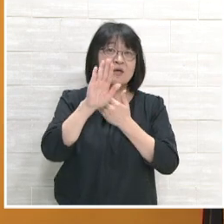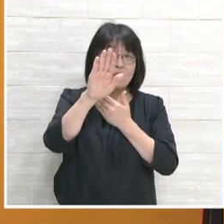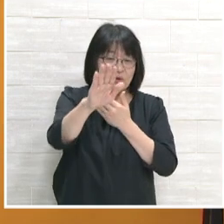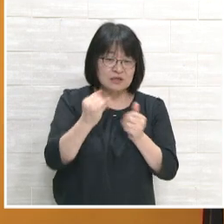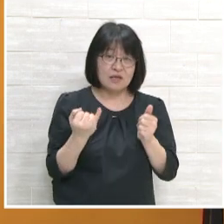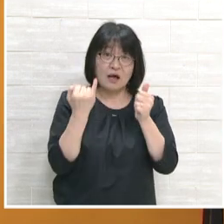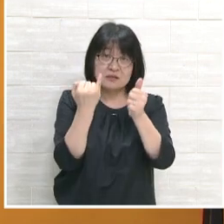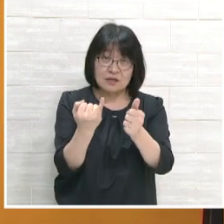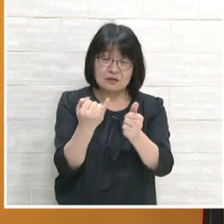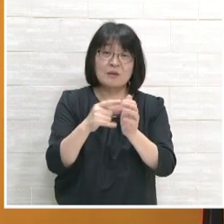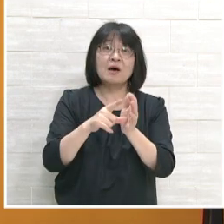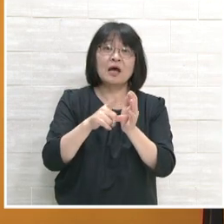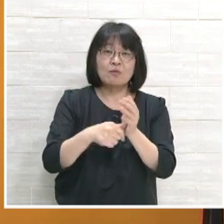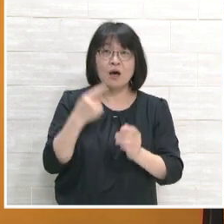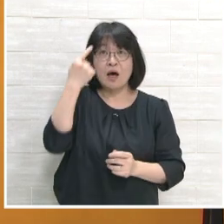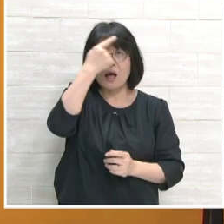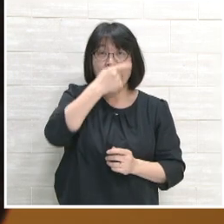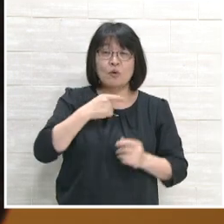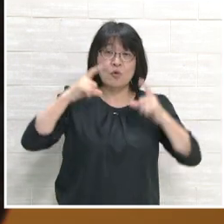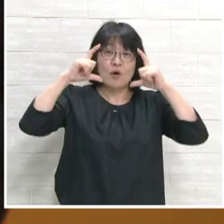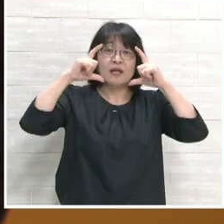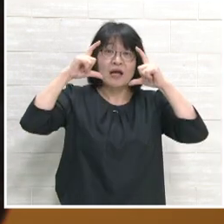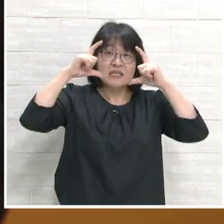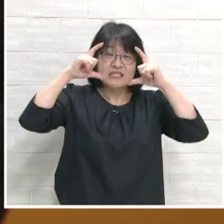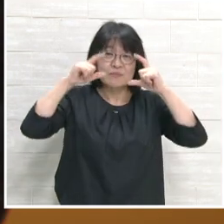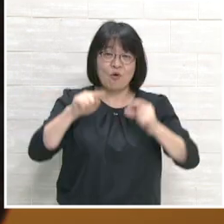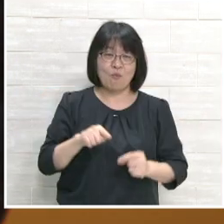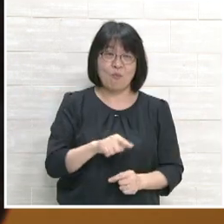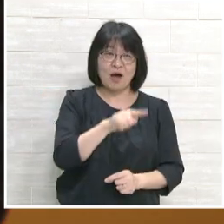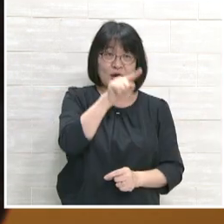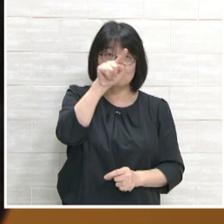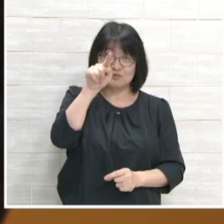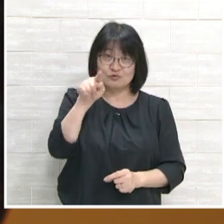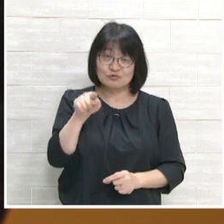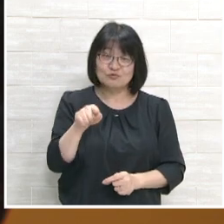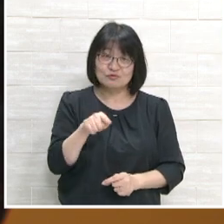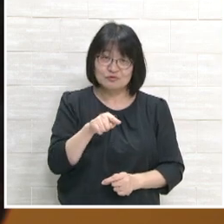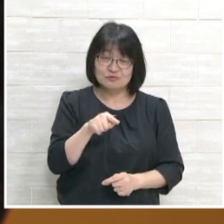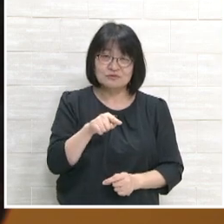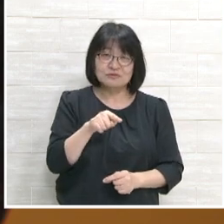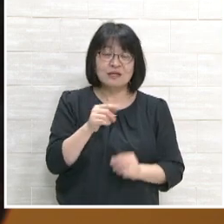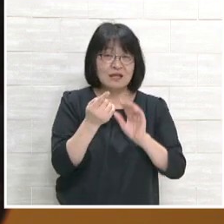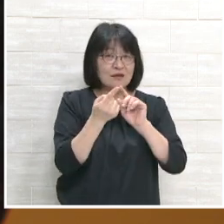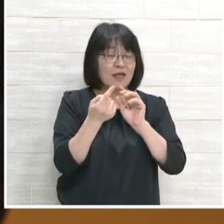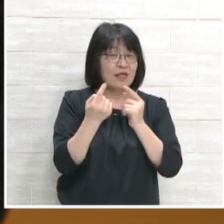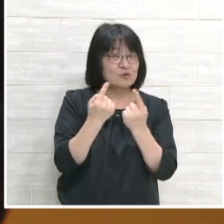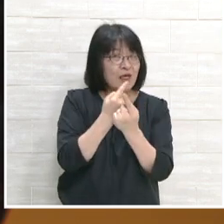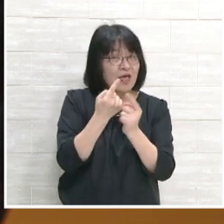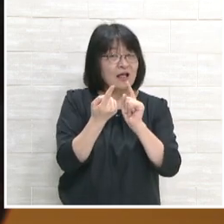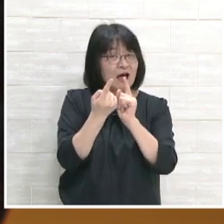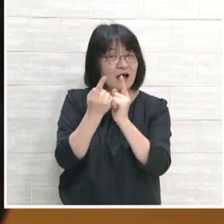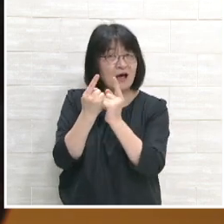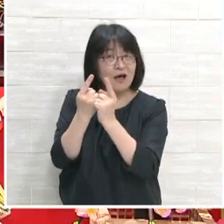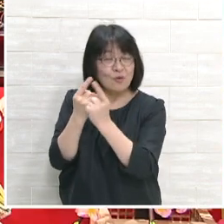ものになると、顔の形は丸顔に変わるなど変化を楽しむことができます。